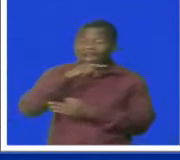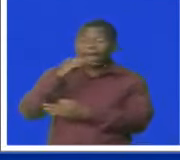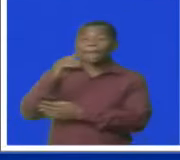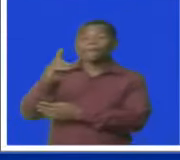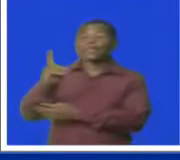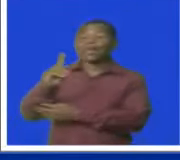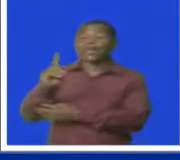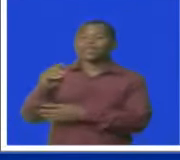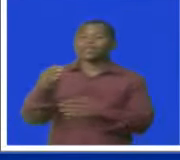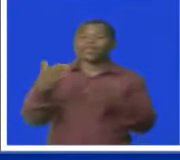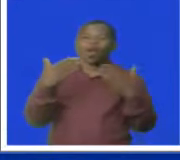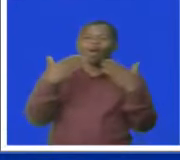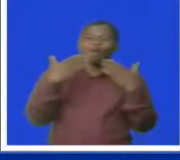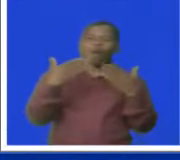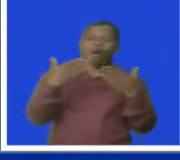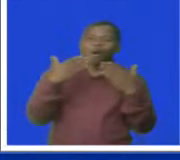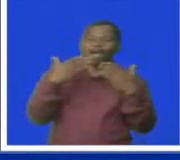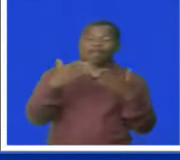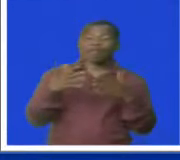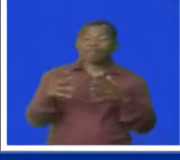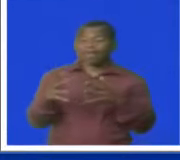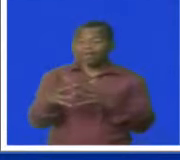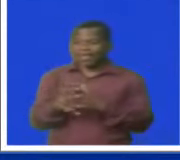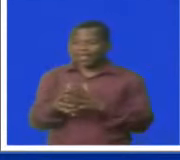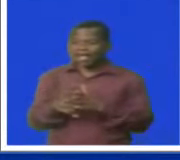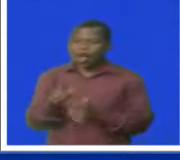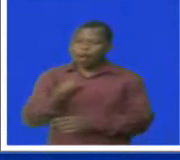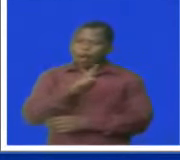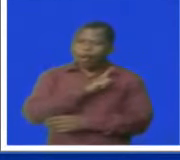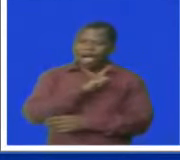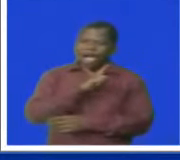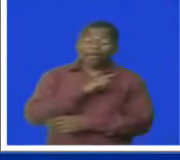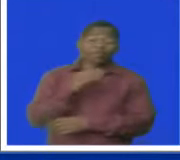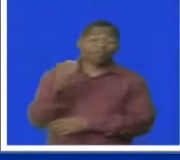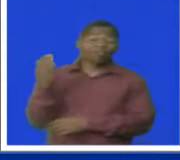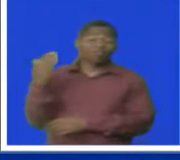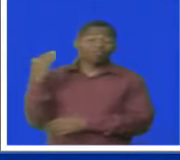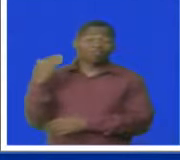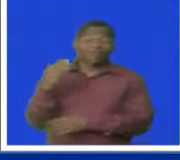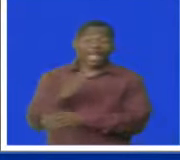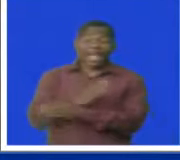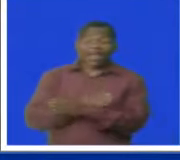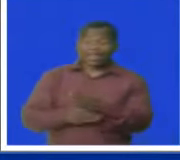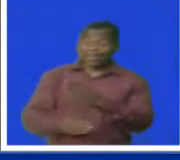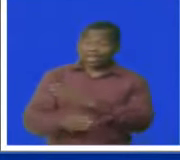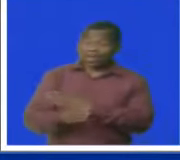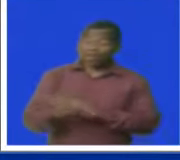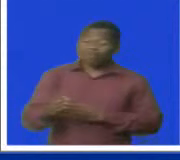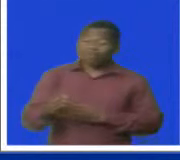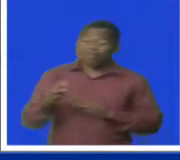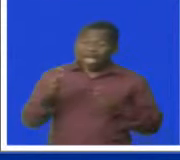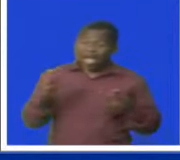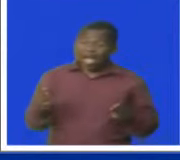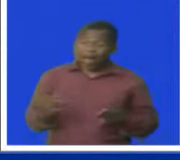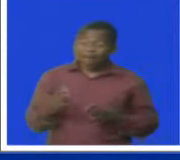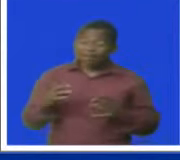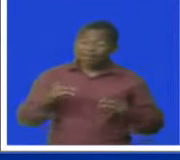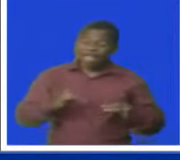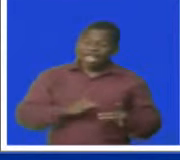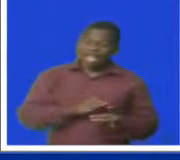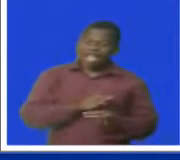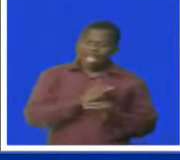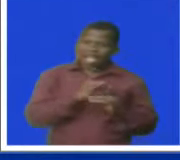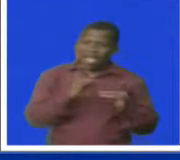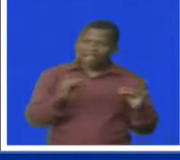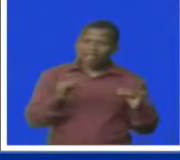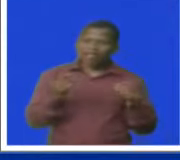Dlamini uthi esikhathini lesiningi bantu labakhubatekile bebasalela emuva ekutholeni lusito lwetempilo. Lo msebenzi lona umcoka kakhulu